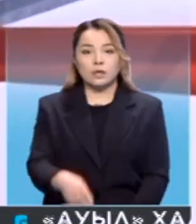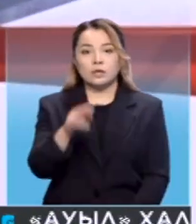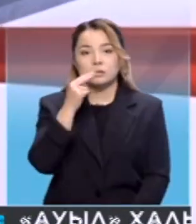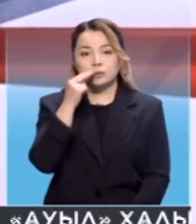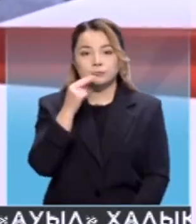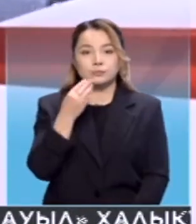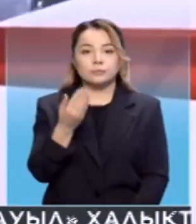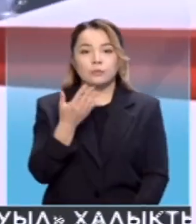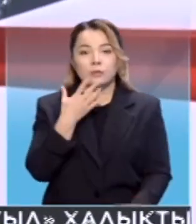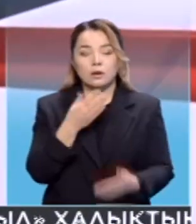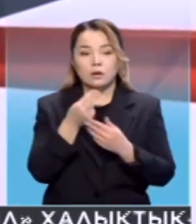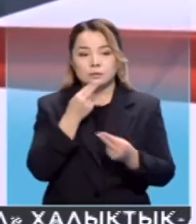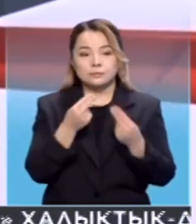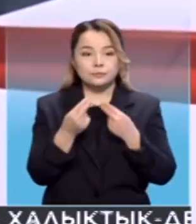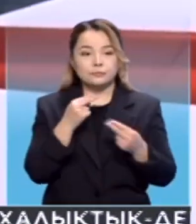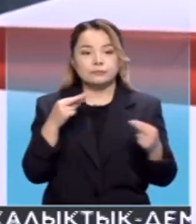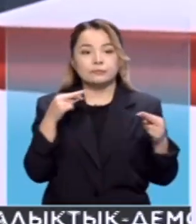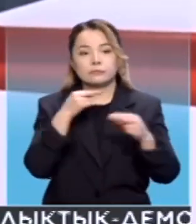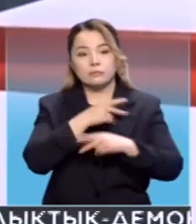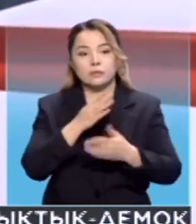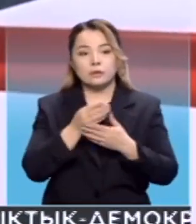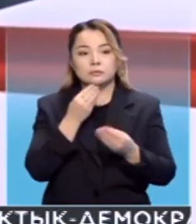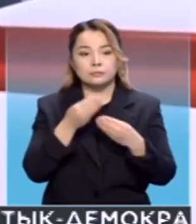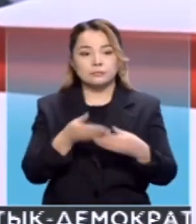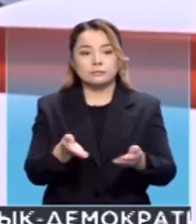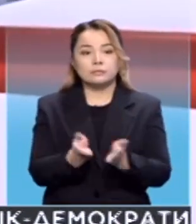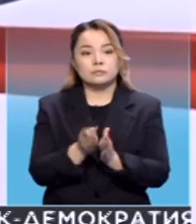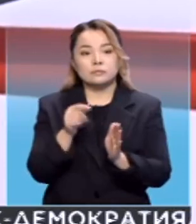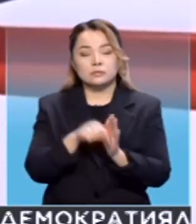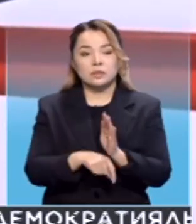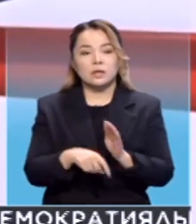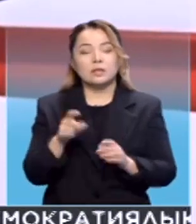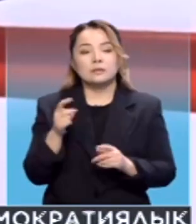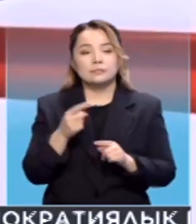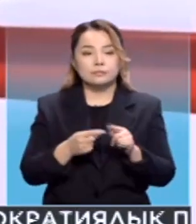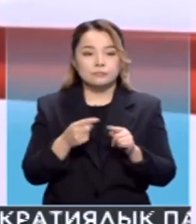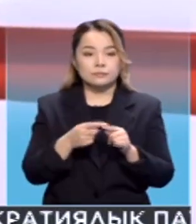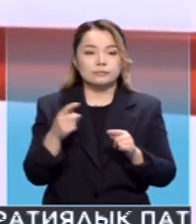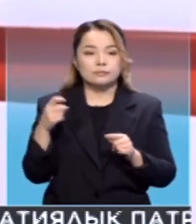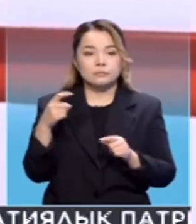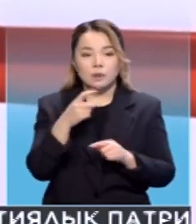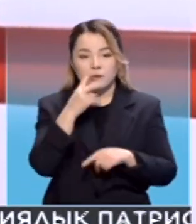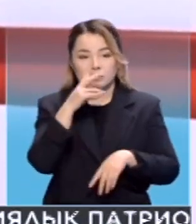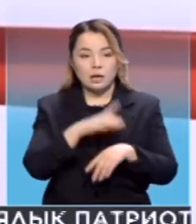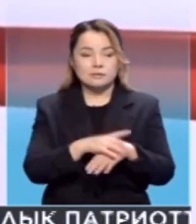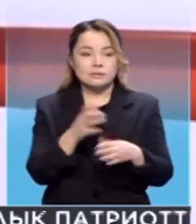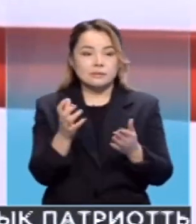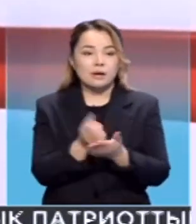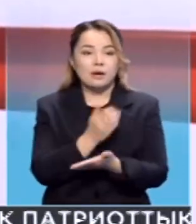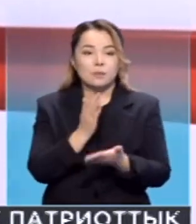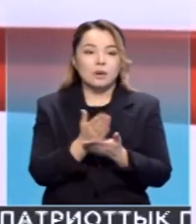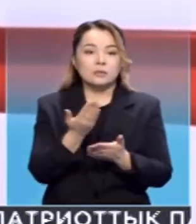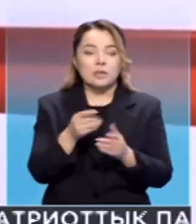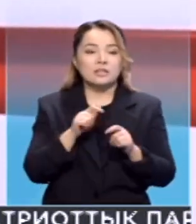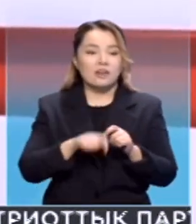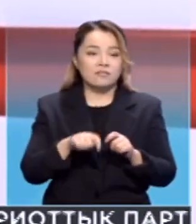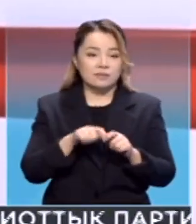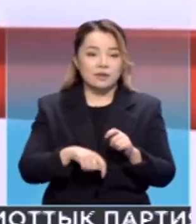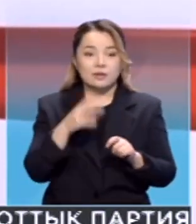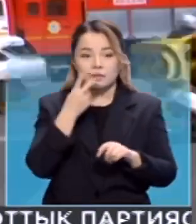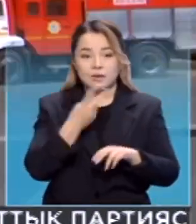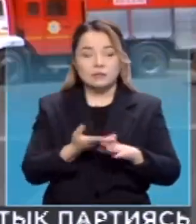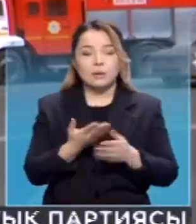Şümkentte aslan ışınğan balların tamak ışken ıdıstarının ışık tayaqşalarının bakteriyaları tabıldı. Eserinizde salı kettik, ötken